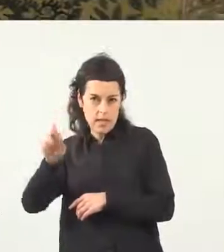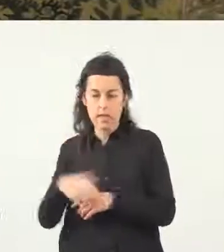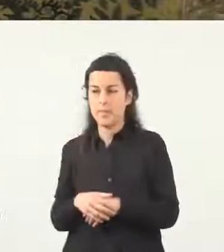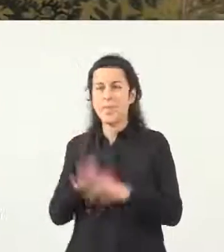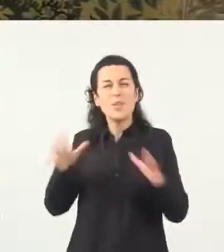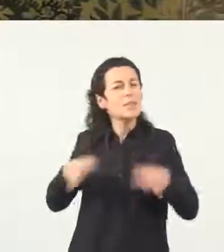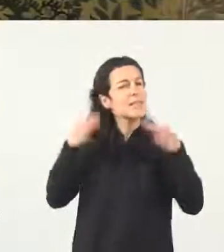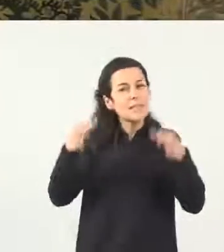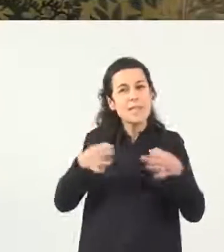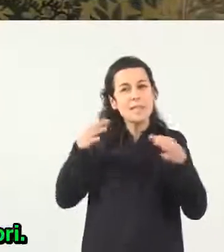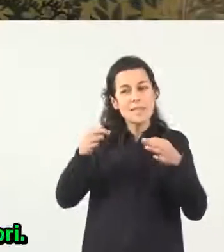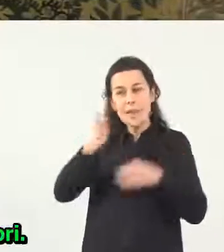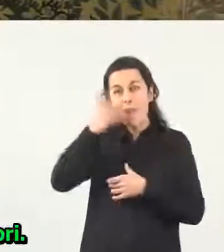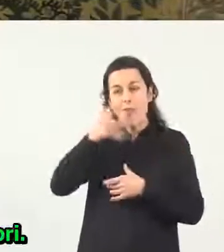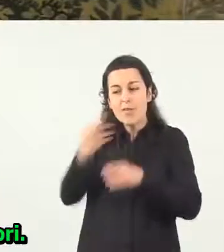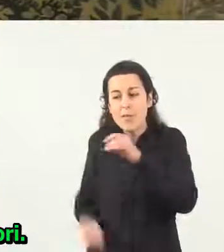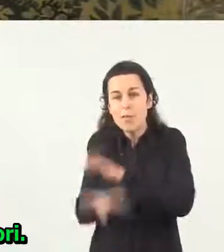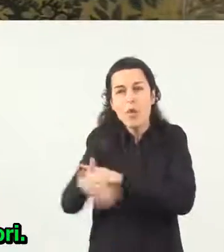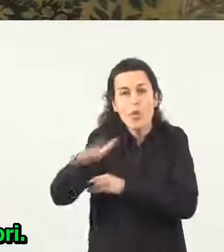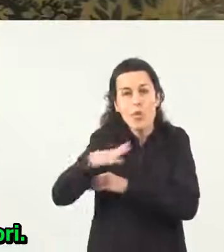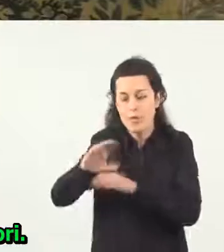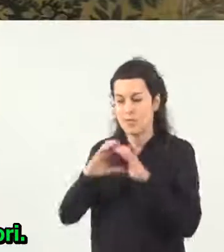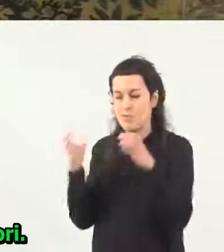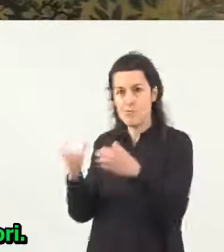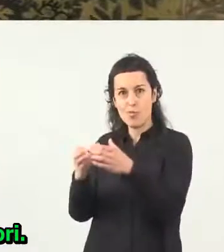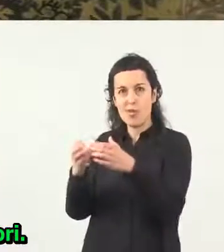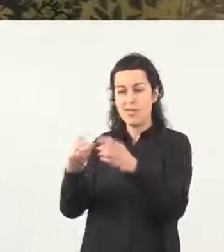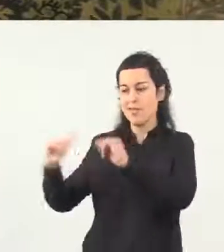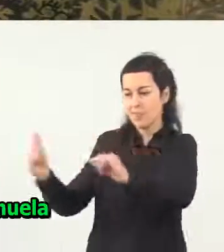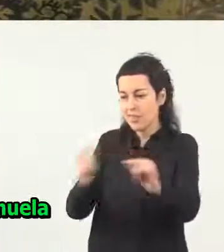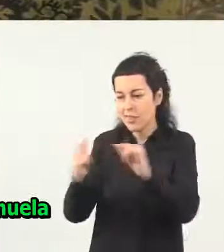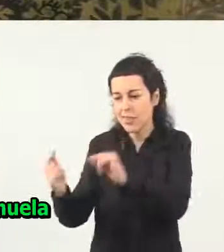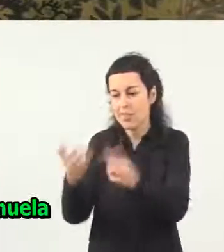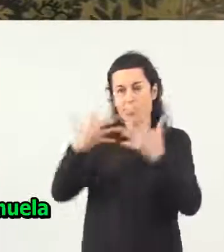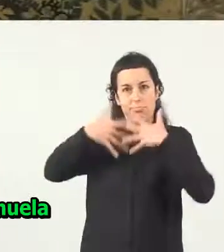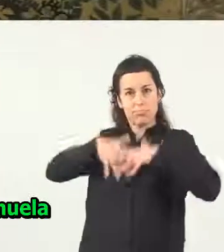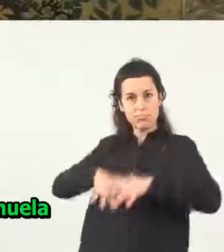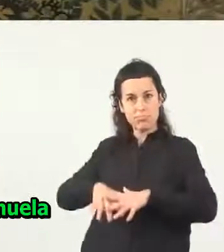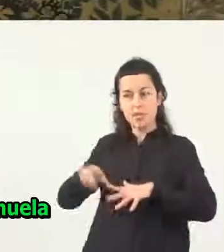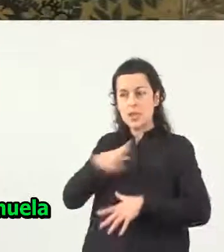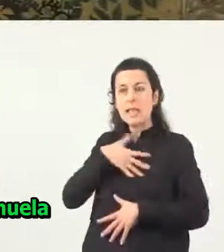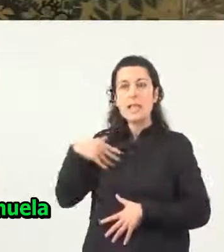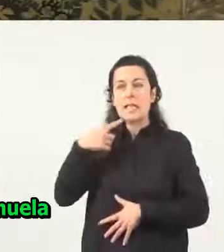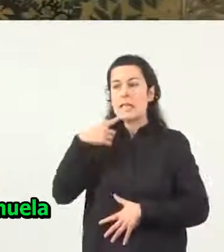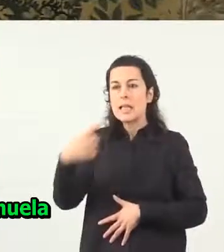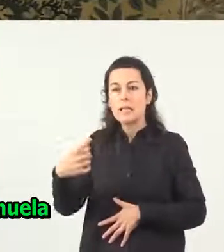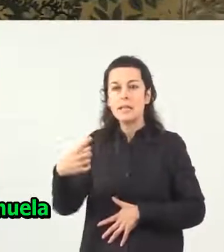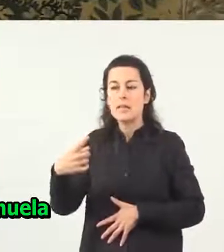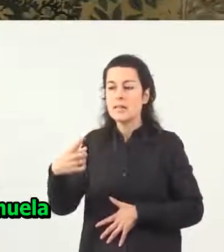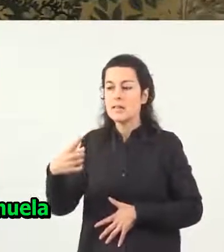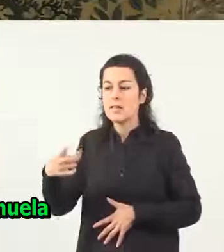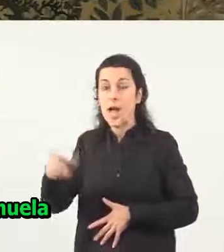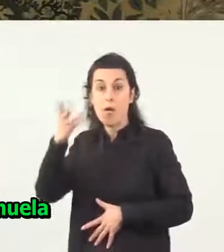zen taldetik nola baita ezagutza, ez da? Hor, nola indigeritzen zen ezagutza hori, Horrek esan nahi du, kontrastatzen genuela ezagutza